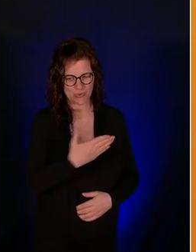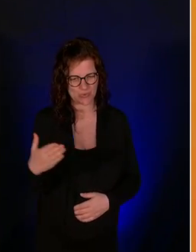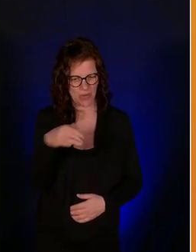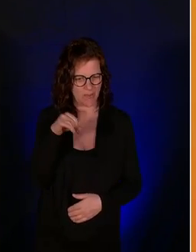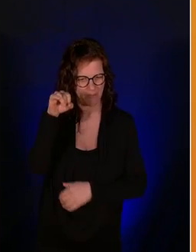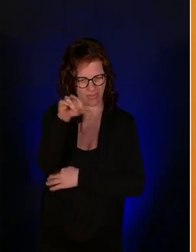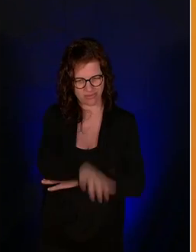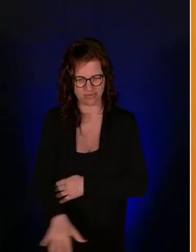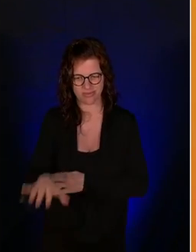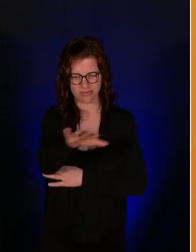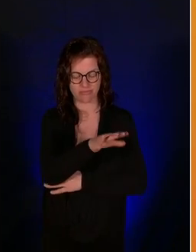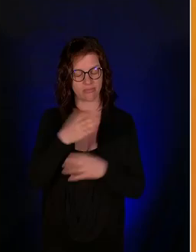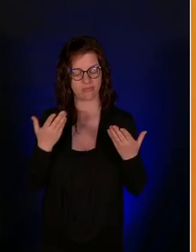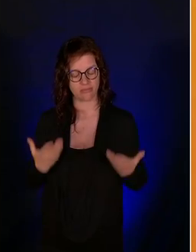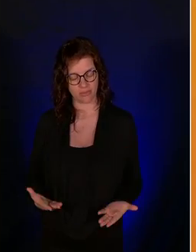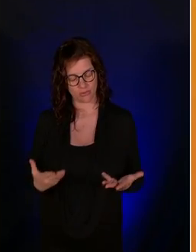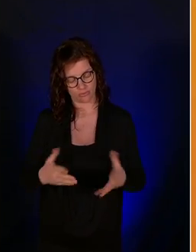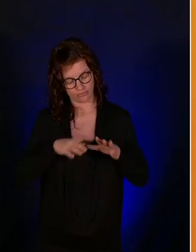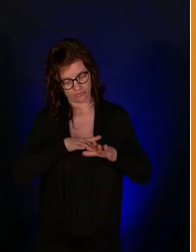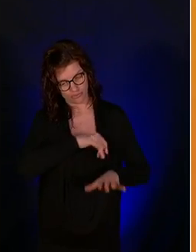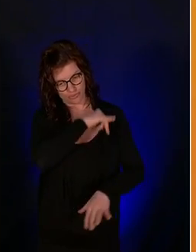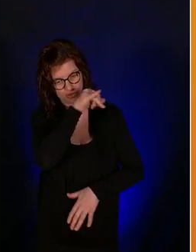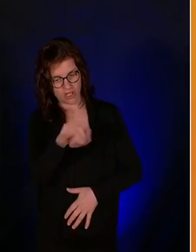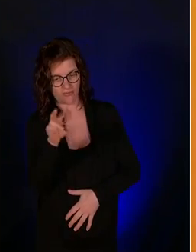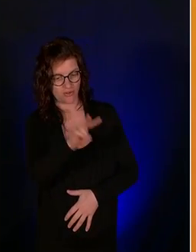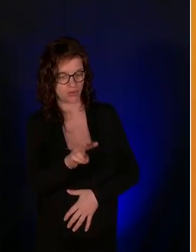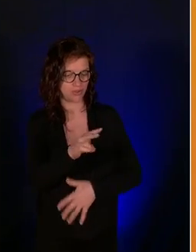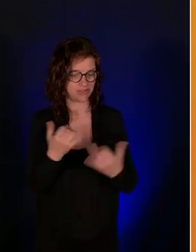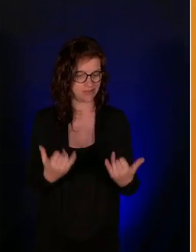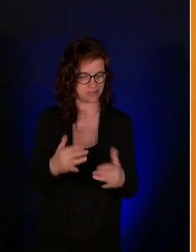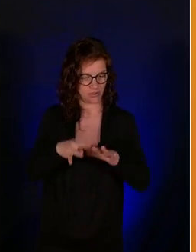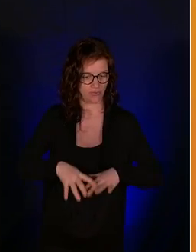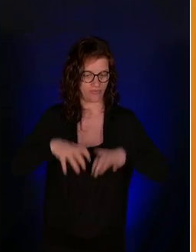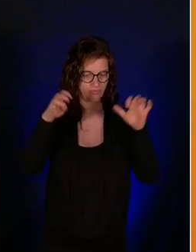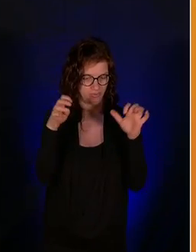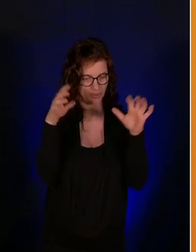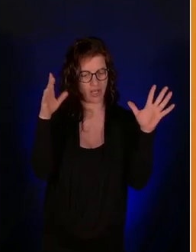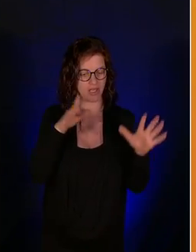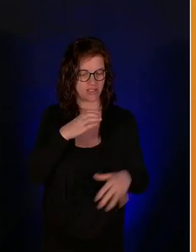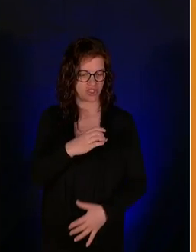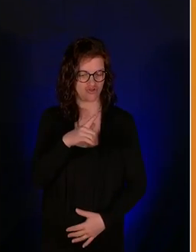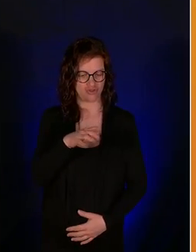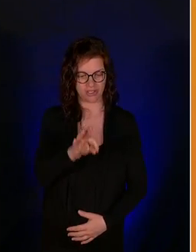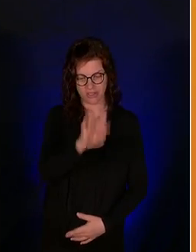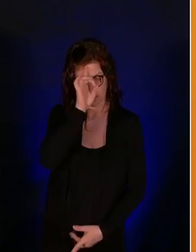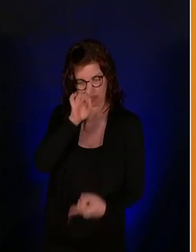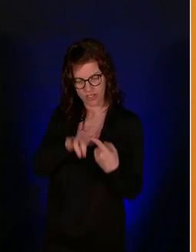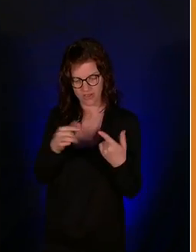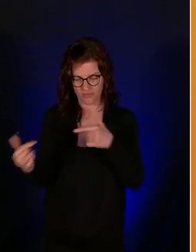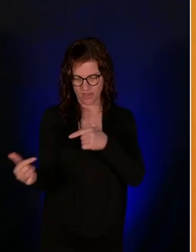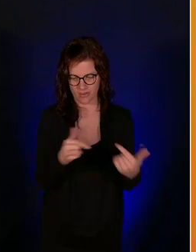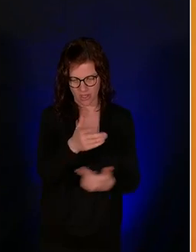camarades. Nous sommes réunis jusqu'à vendredi dans le cadre du congrès de la Confédération Générale du Travail pour débattre,